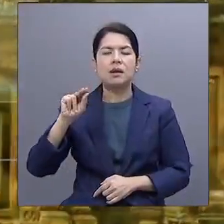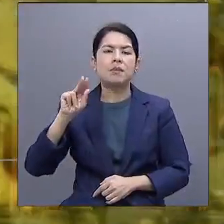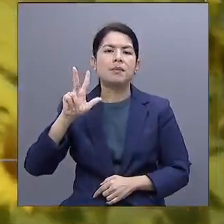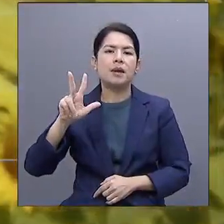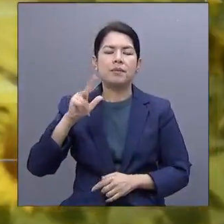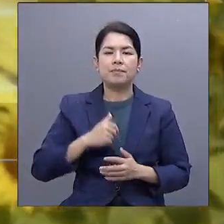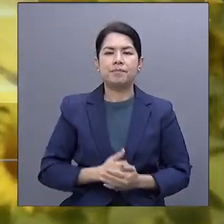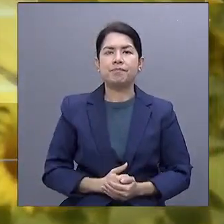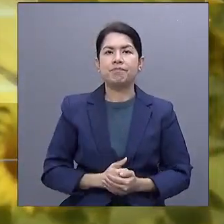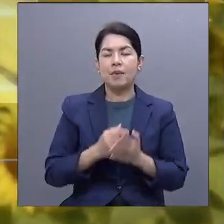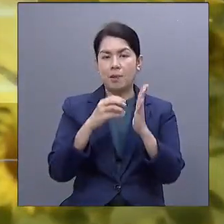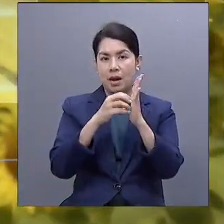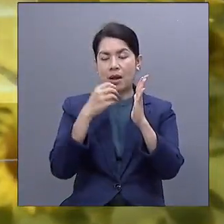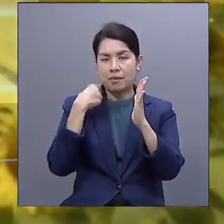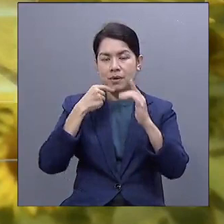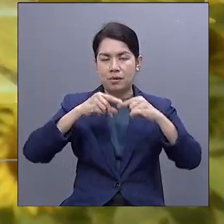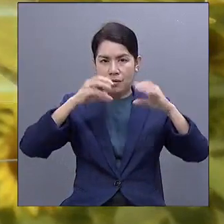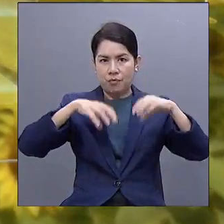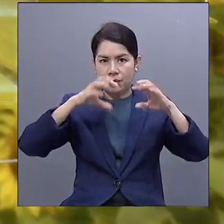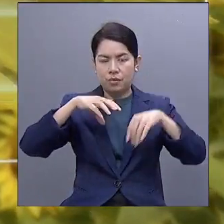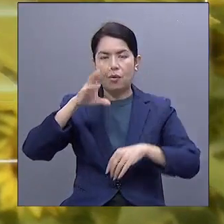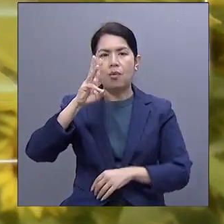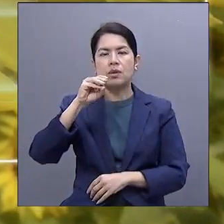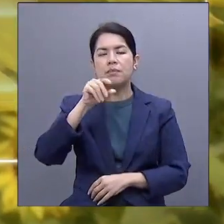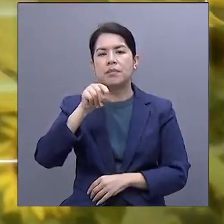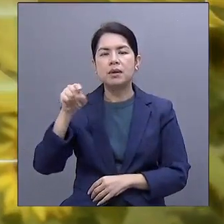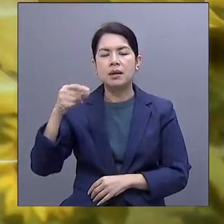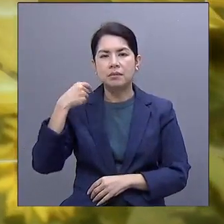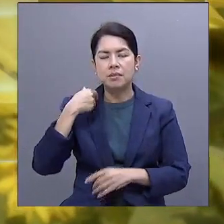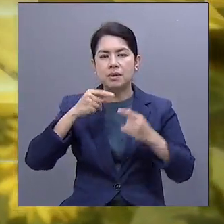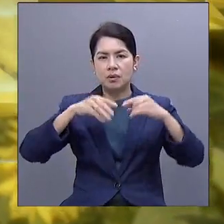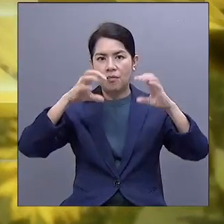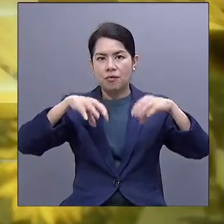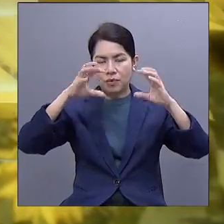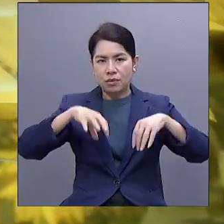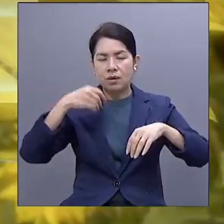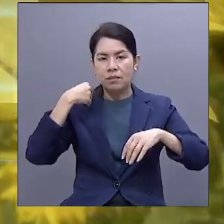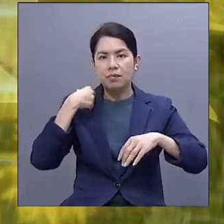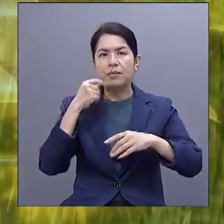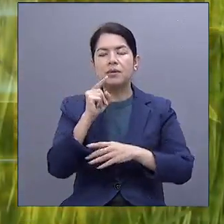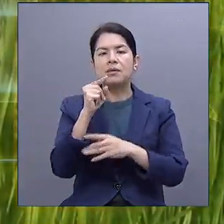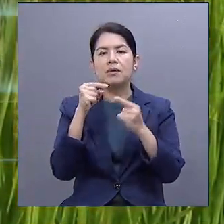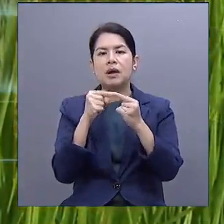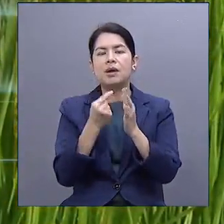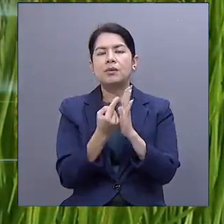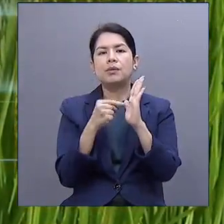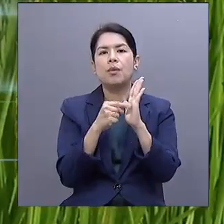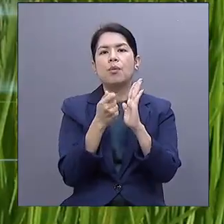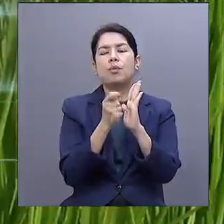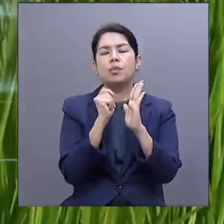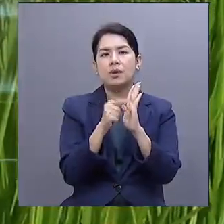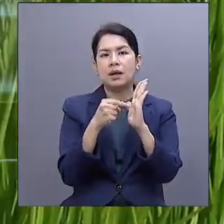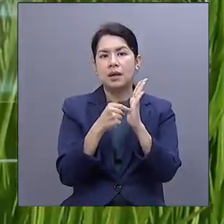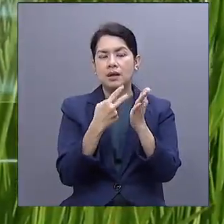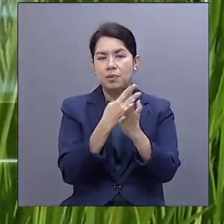สภาคกลางมีฝนฟ้าคะนอง 60% ของพื้นที่และมีฝนตกหนักถึงหนักมากบริเวณจังหวัดอุทัยธานีกาญจนบุรีรา